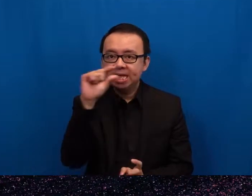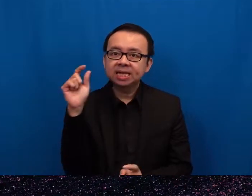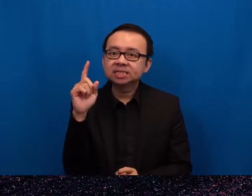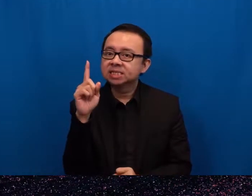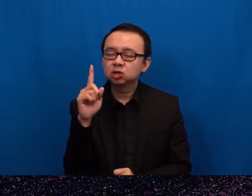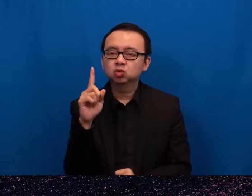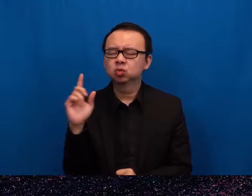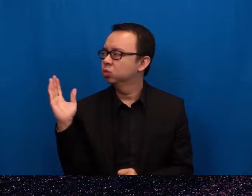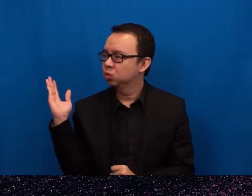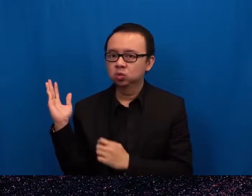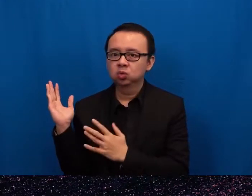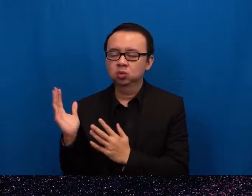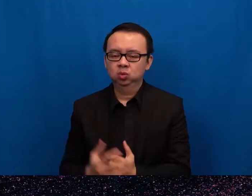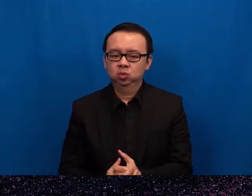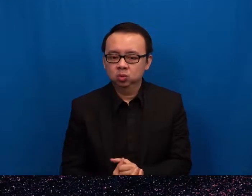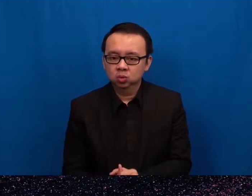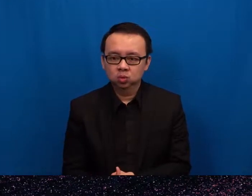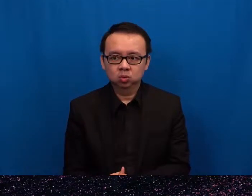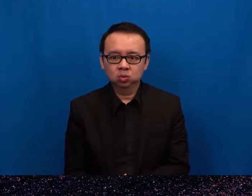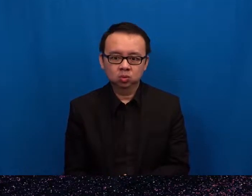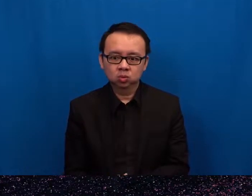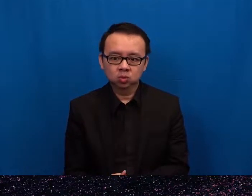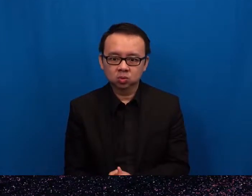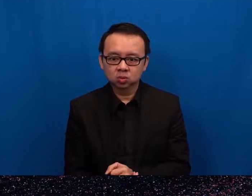didapatinya beberapa orang murid berhenti di sana.